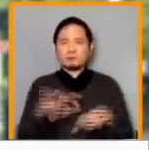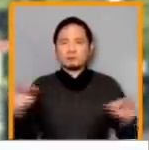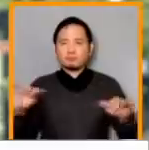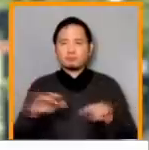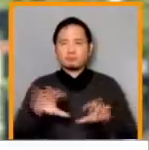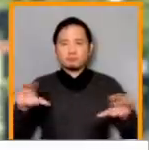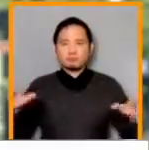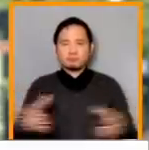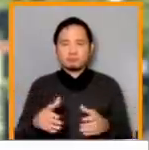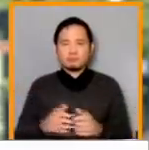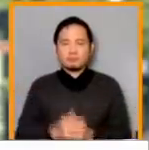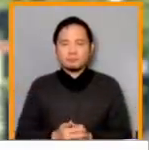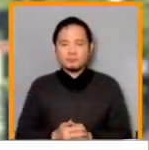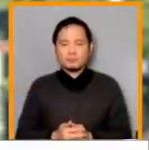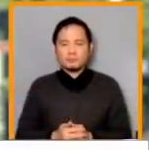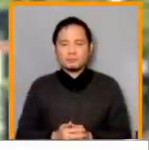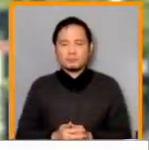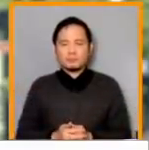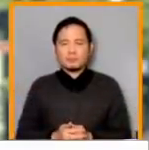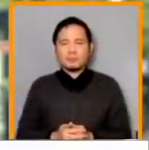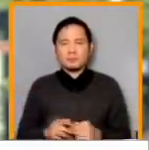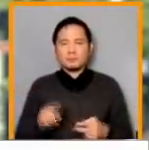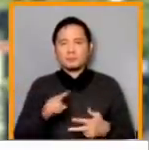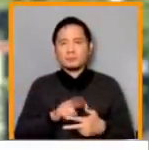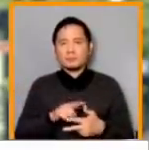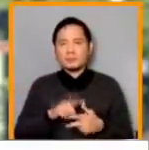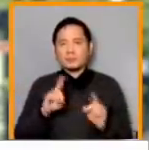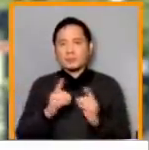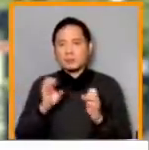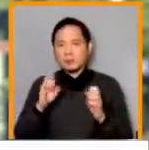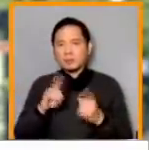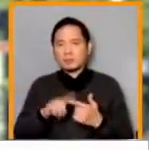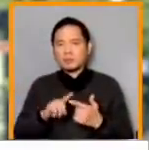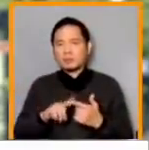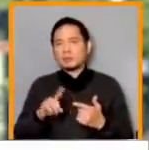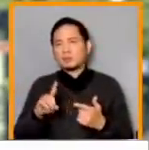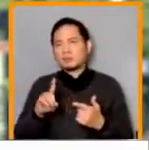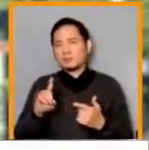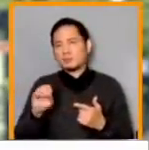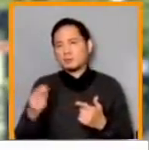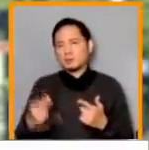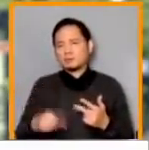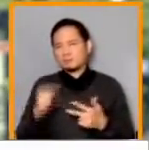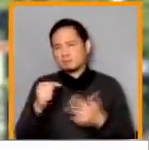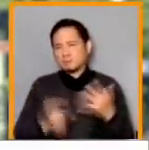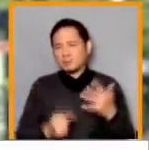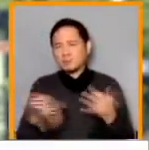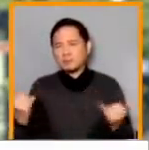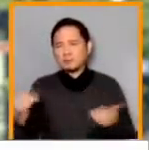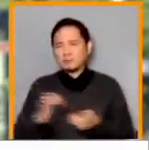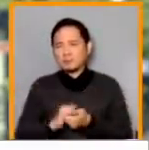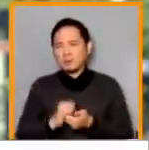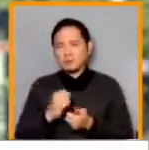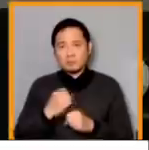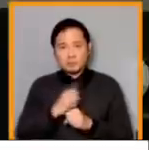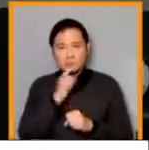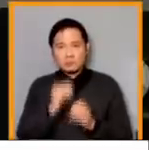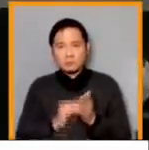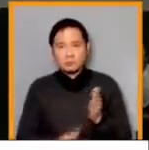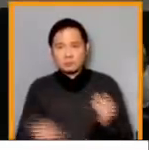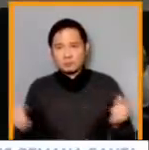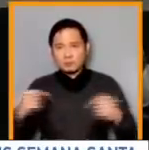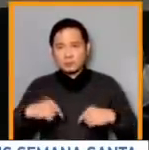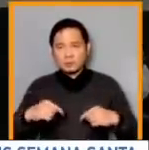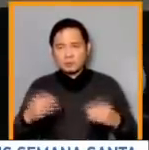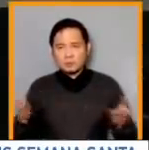Kid campaign ng DepEd, DOH at USAID para sa kaligtasan ng mga estudyante. Sa unang balita po ito ni Leigh Alves.